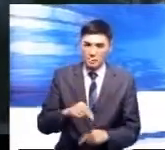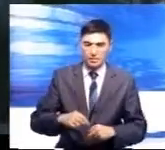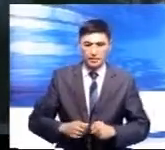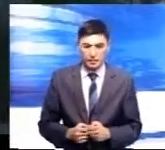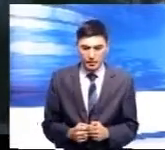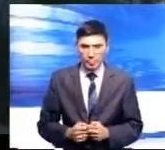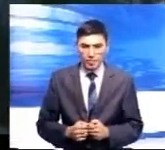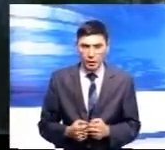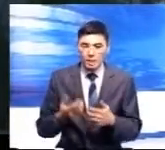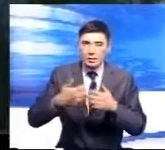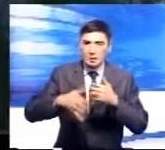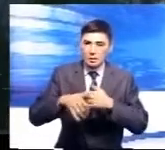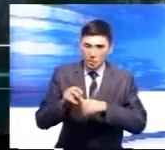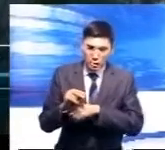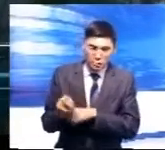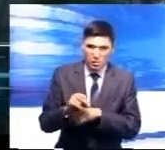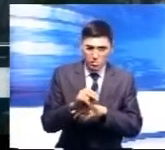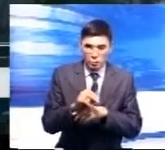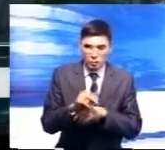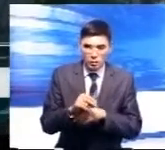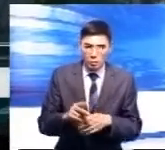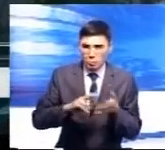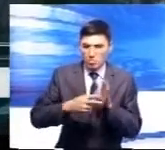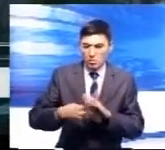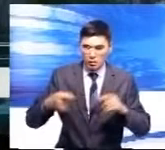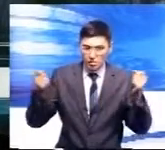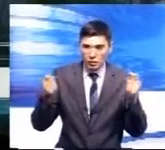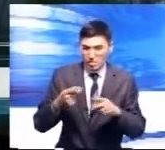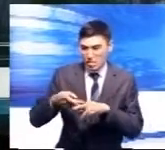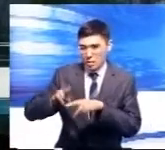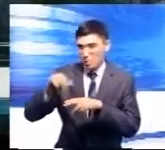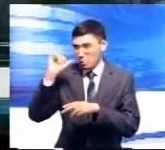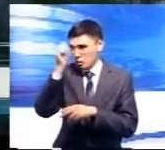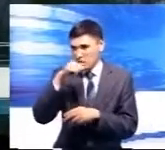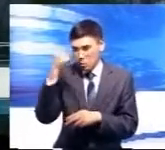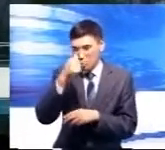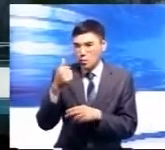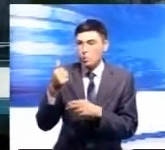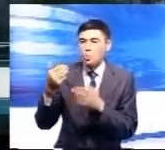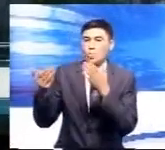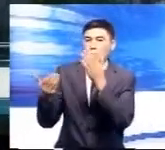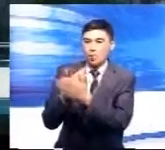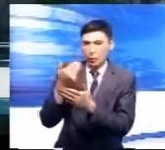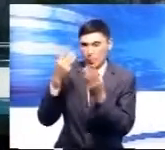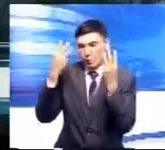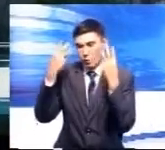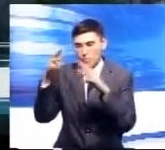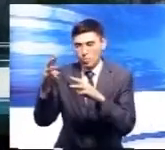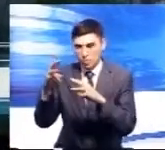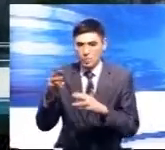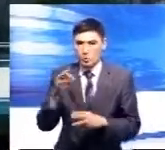ремонт, все было предусмотрено средним ремонтом, но мы в этом году предложили технологию, новую технологию,